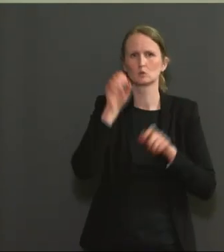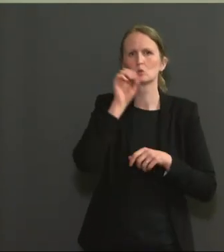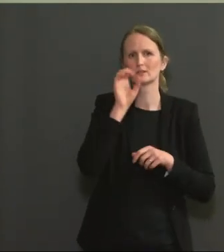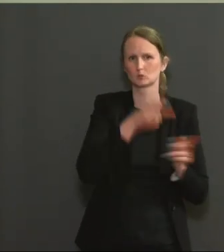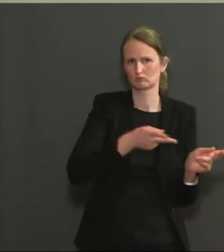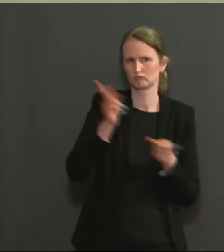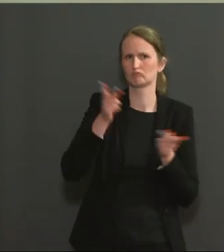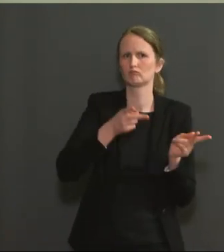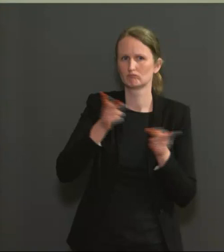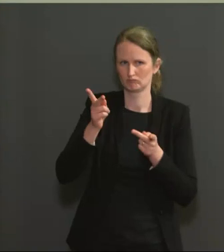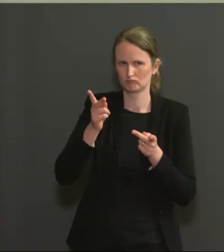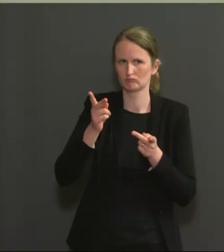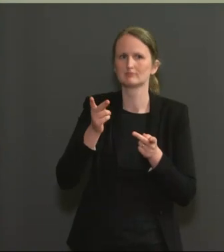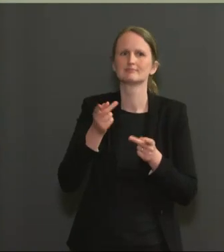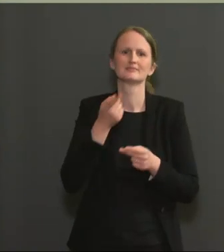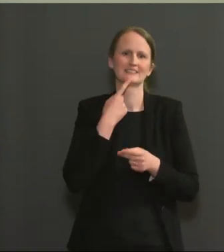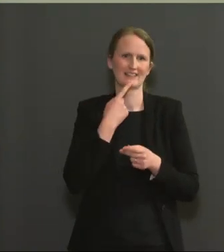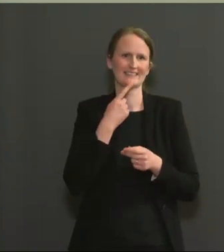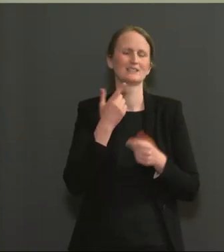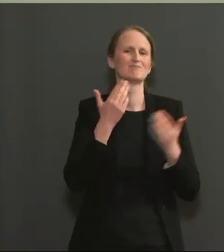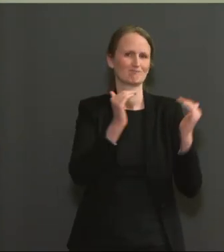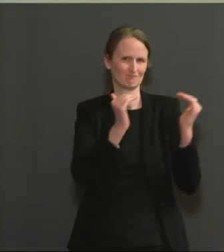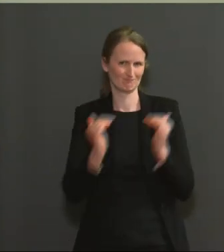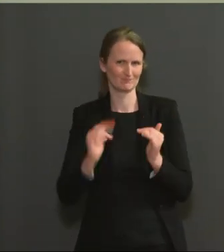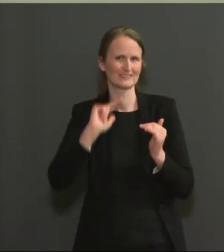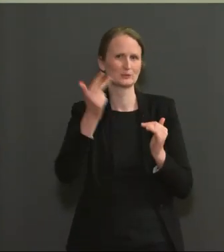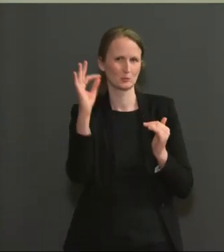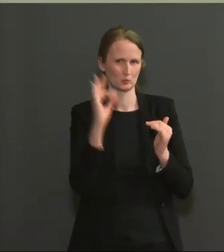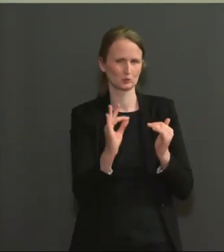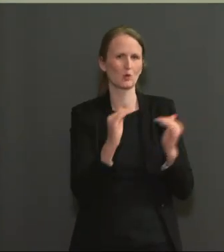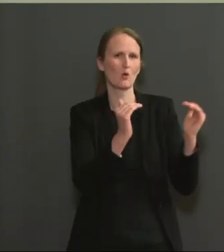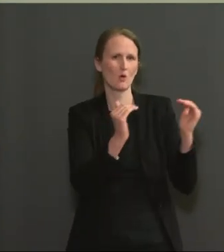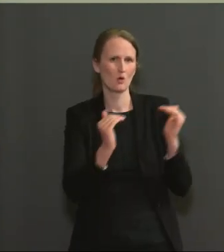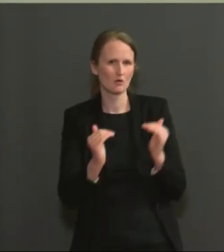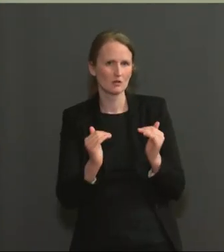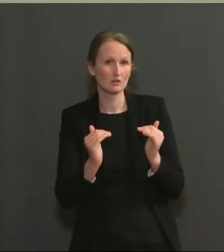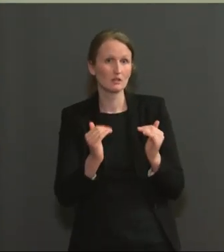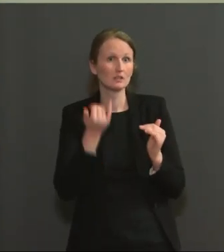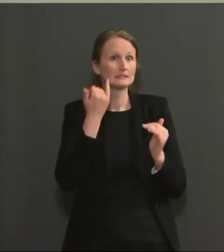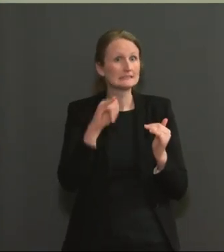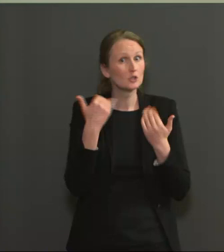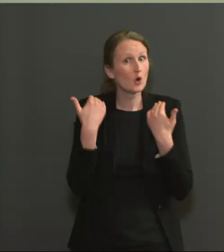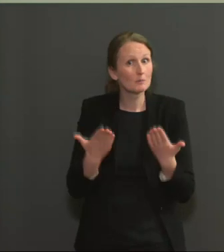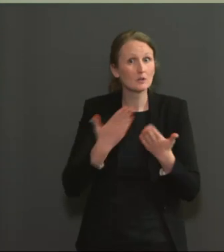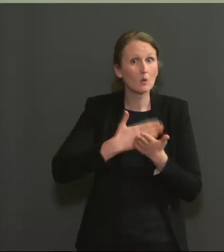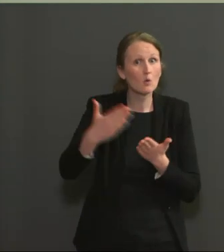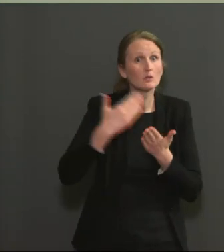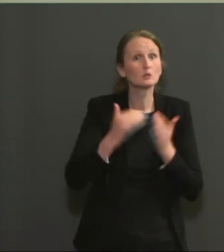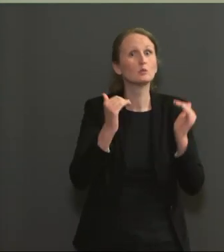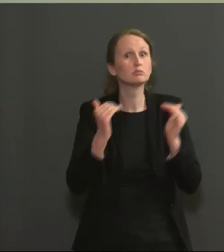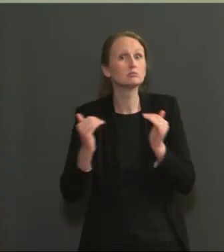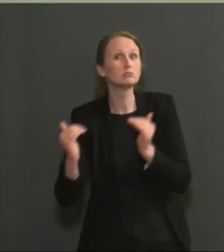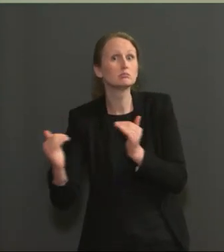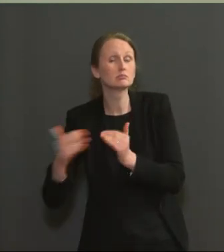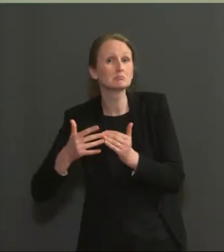18 %. à ce rythme et si ce rythme se maintient nous pourrions toujours être au seuil des 75